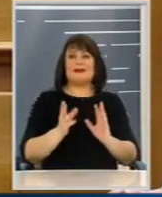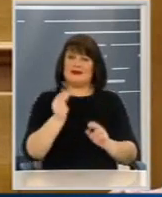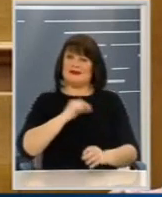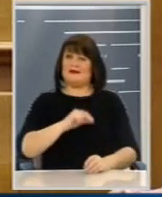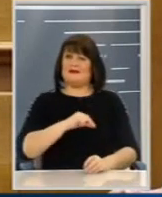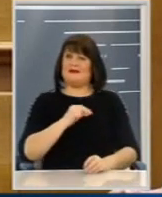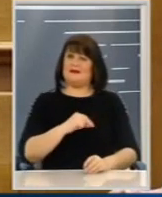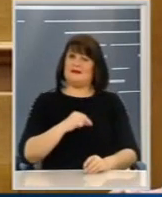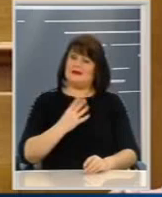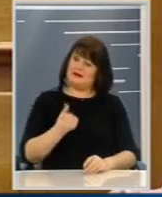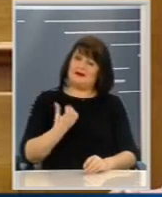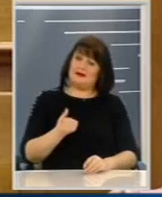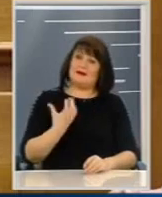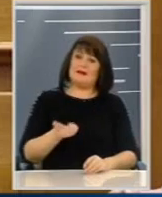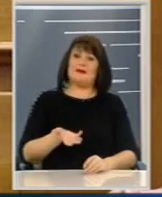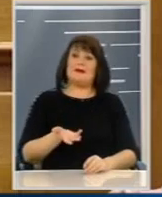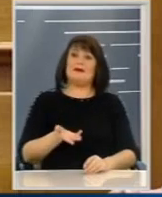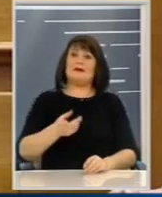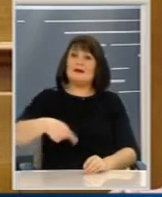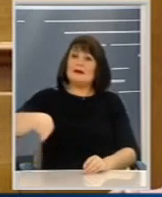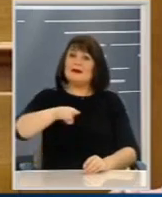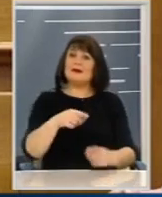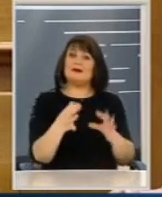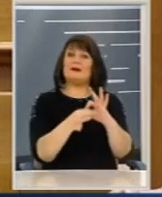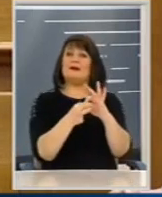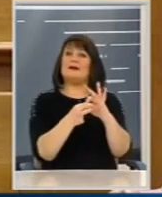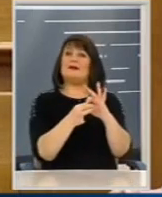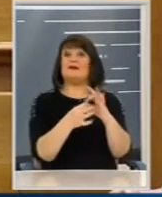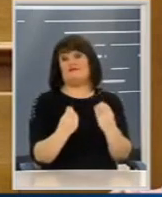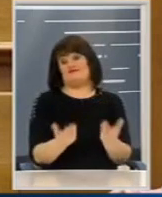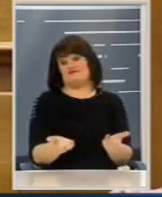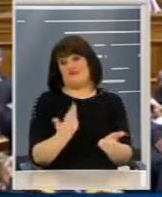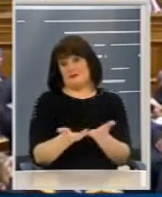συμφέροντα με τα οποία έχετε αποδείξει ότι τα πηγαίνετε μια χαρά, κύριε Μητσοτάκη.